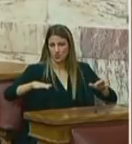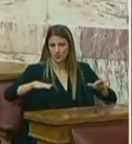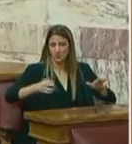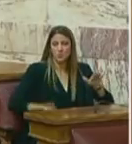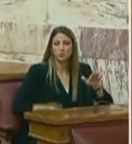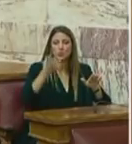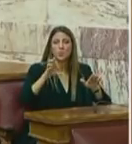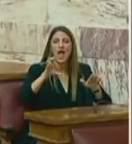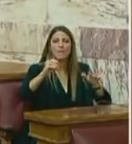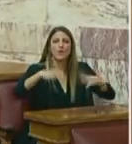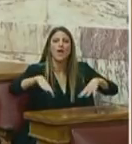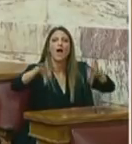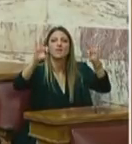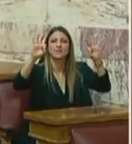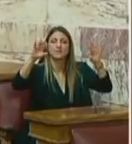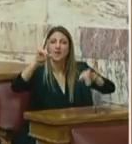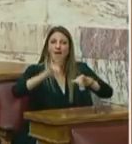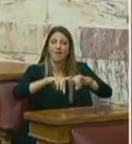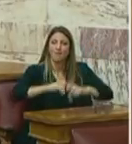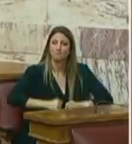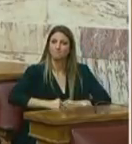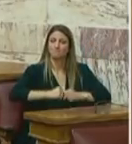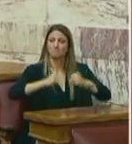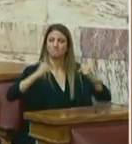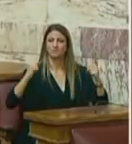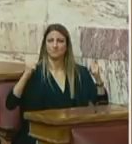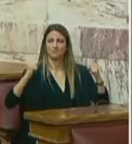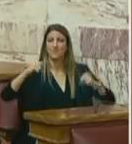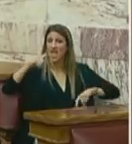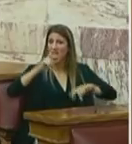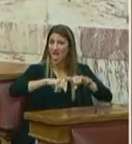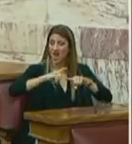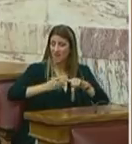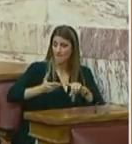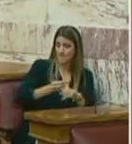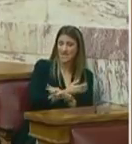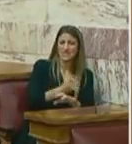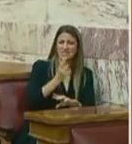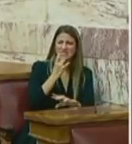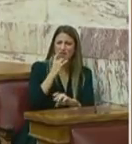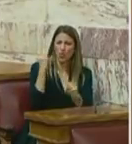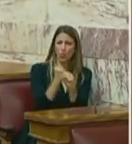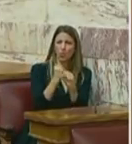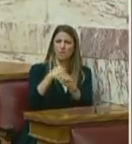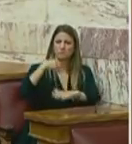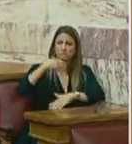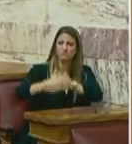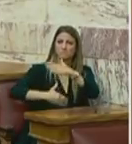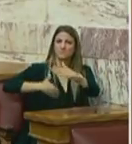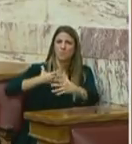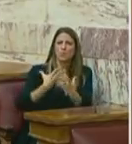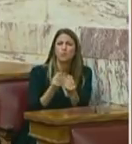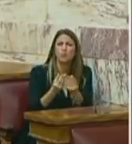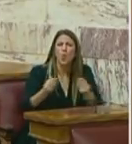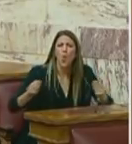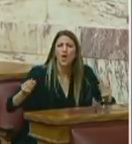κοινωνικής και οικονομικής ανάκαμψης. Η Ελλάδα με σκληρή προσπάθεια και μετά από πολλές και